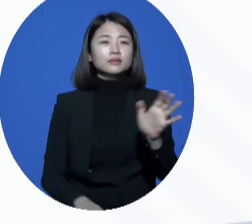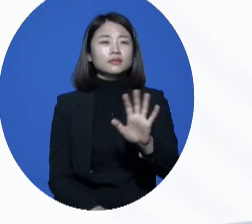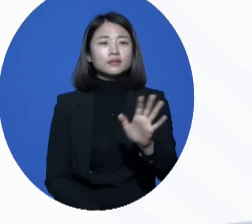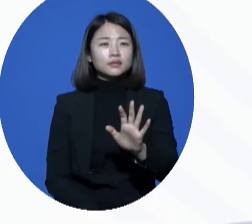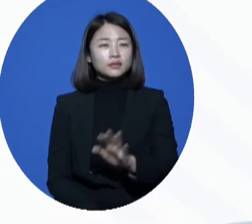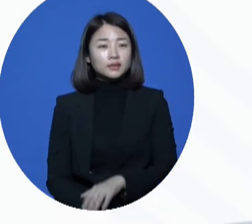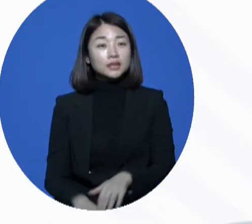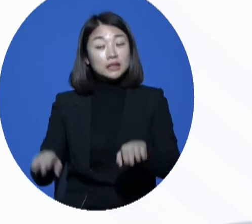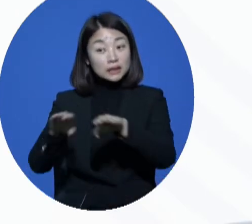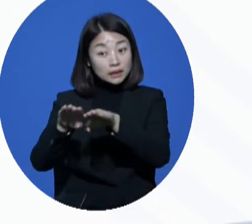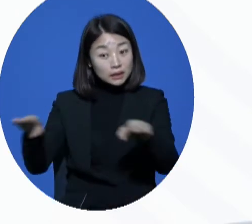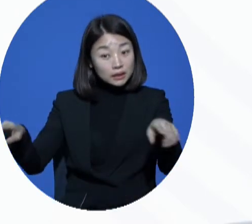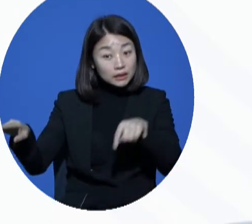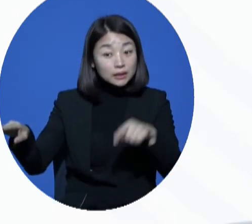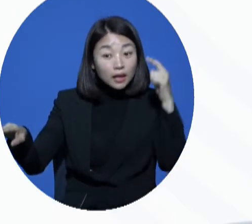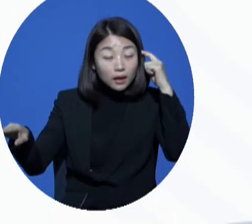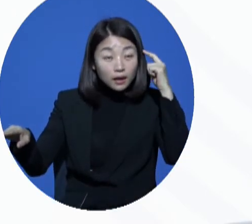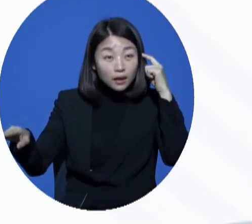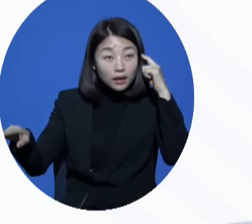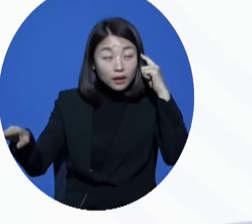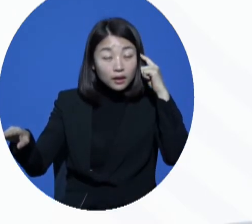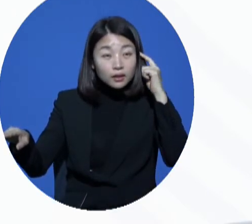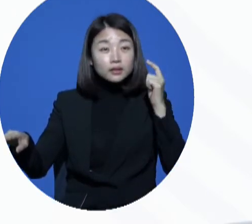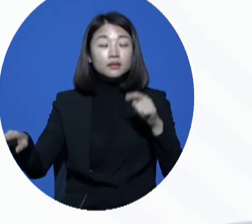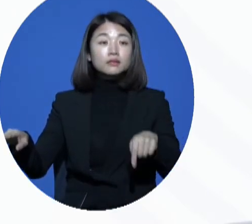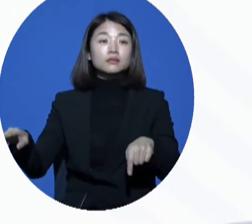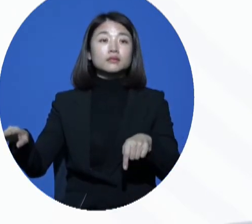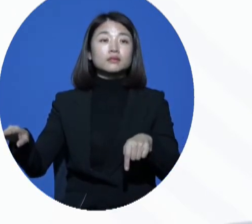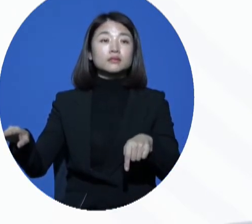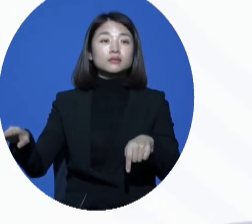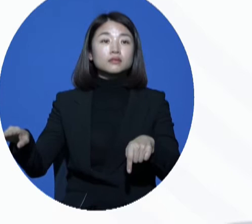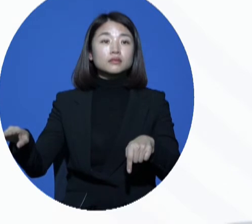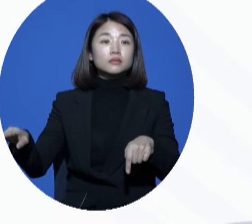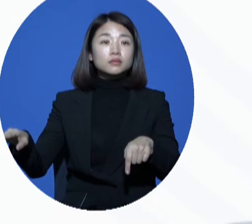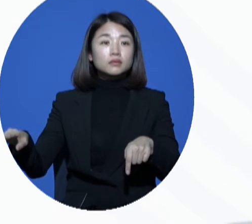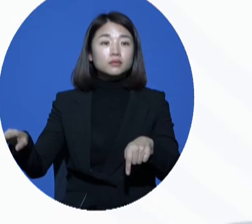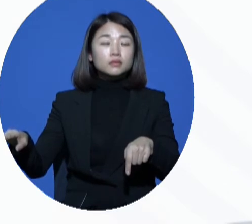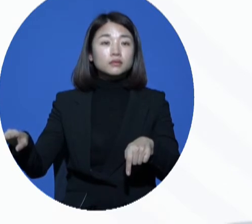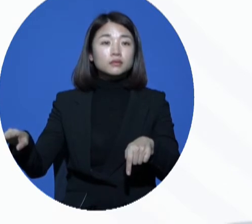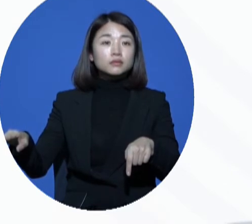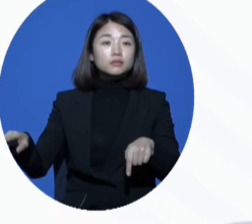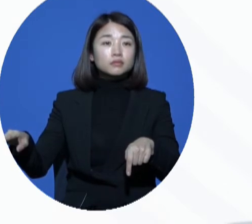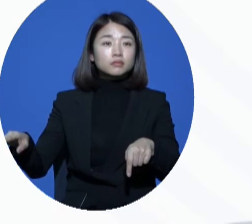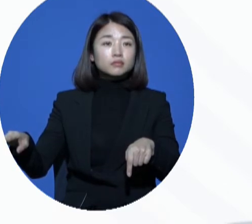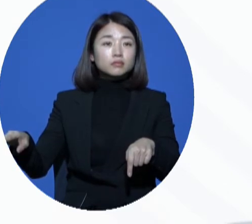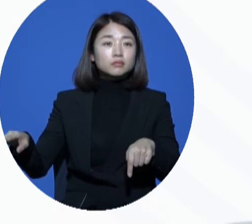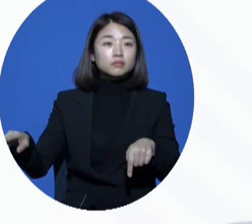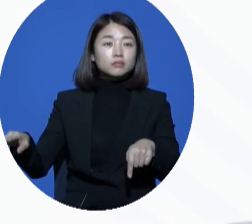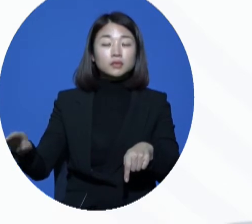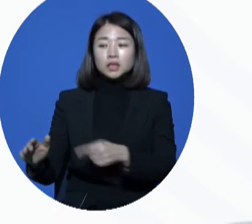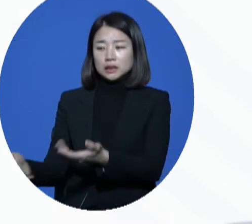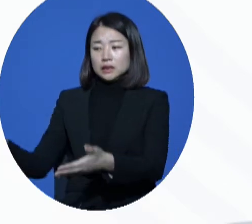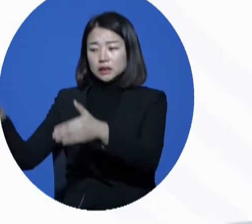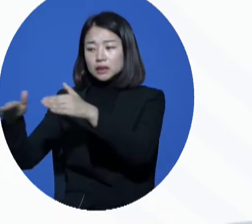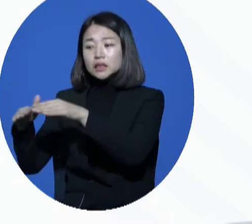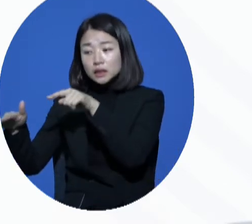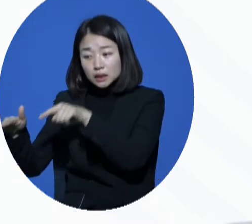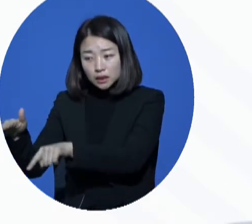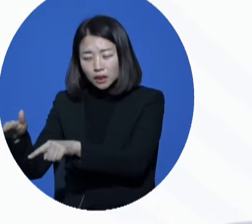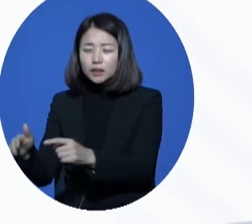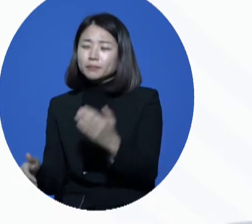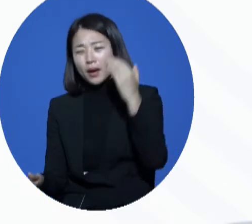이런 어떤 동등한 시민으로서의 권리와 자격이 훼손되는 이 상태 상태가 인권 침해임을